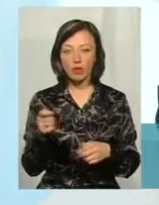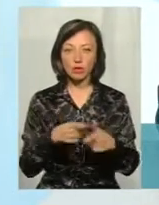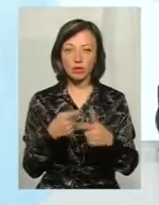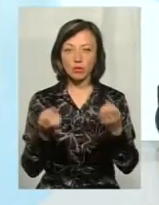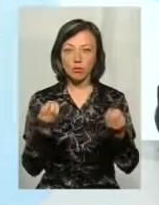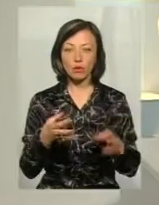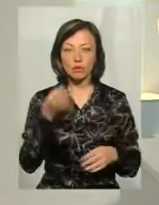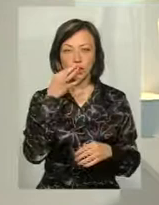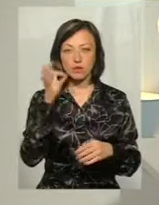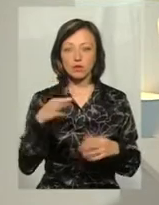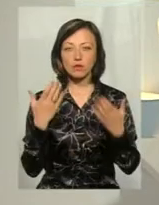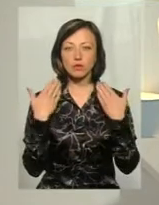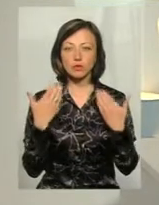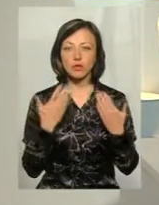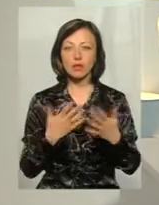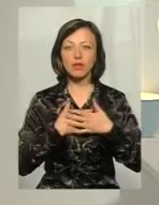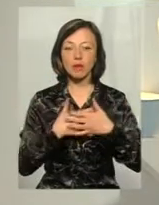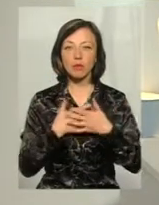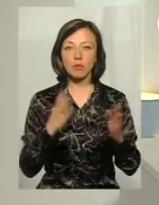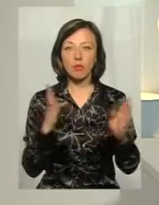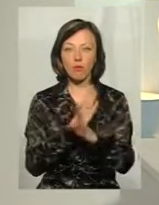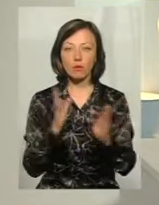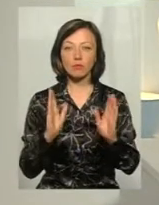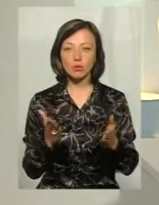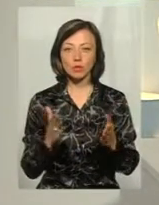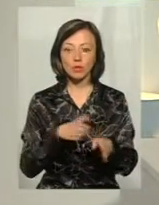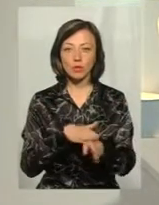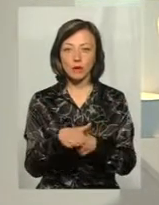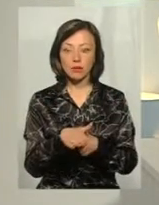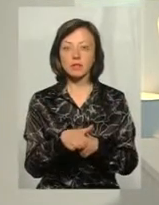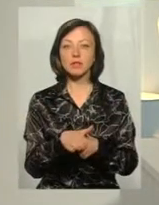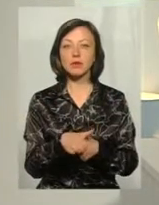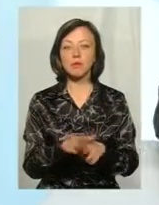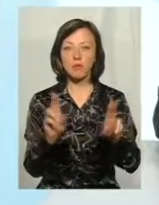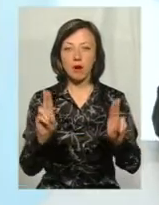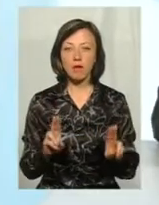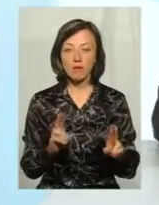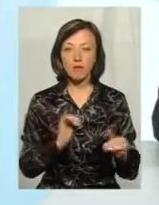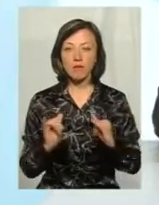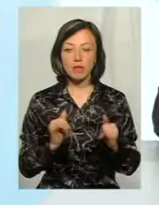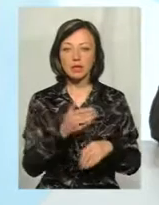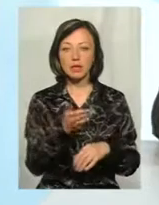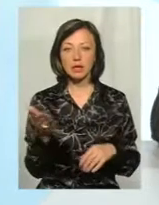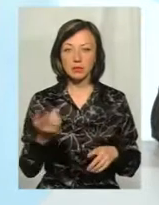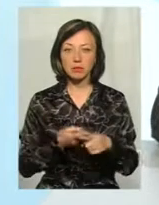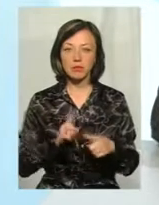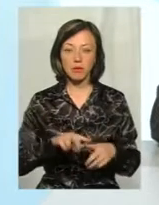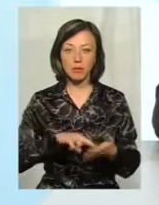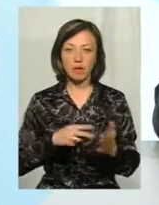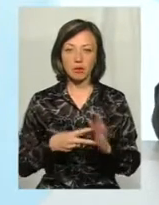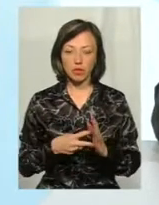просто насолоджуватись, відпочивати, дихати свіжим повітрям, будуть дотримуватись тих правил поведінки, які їм, значить, це